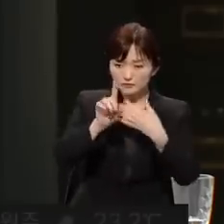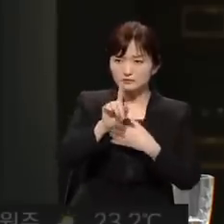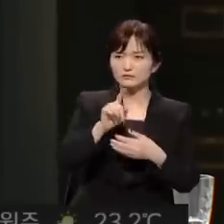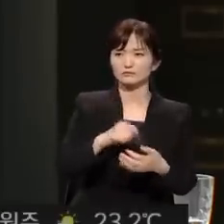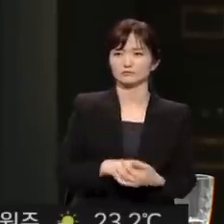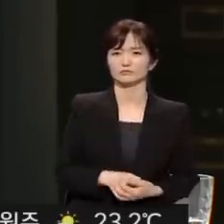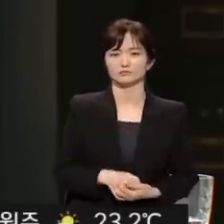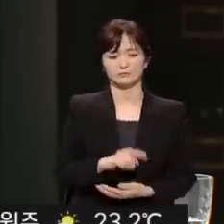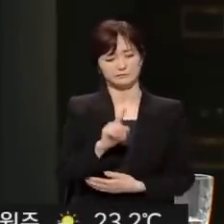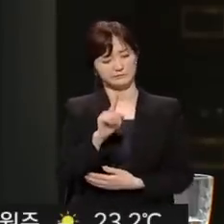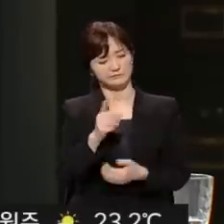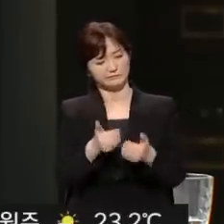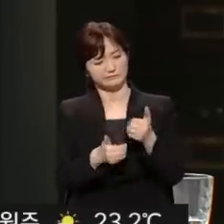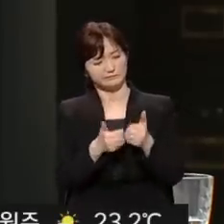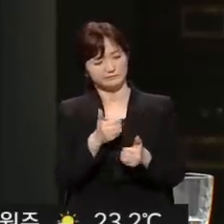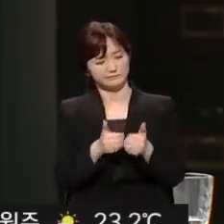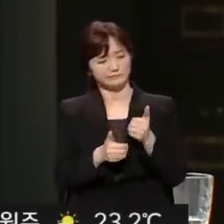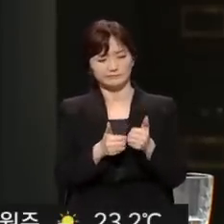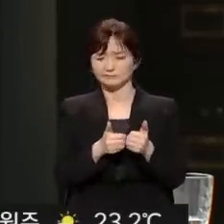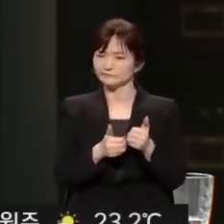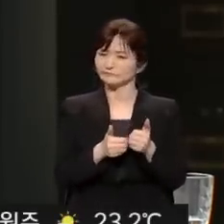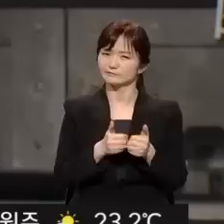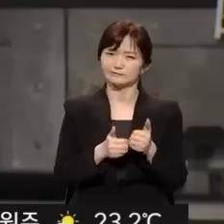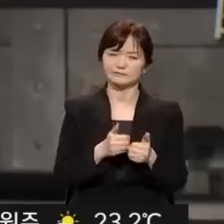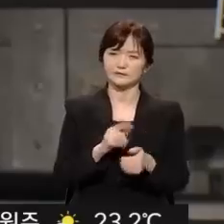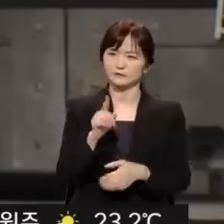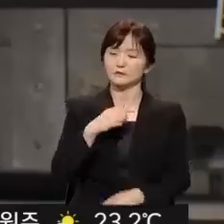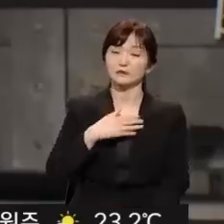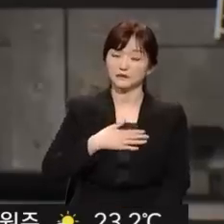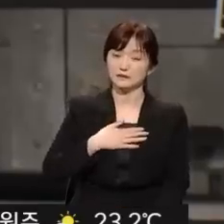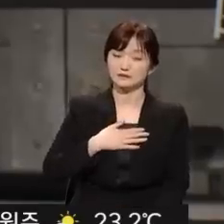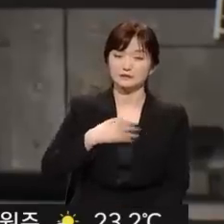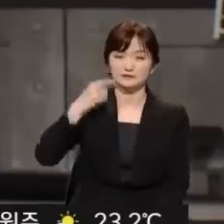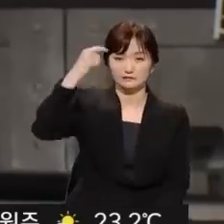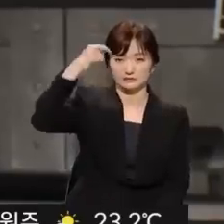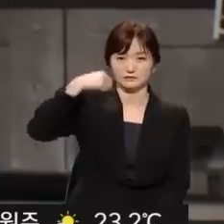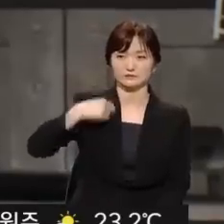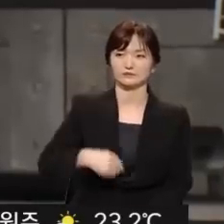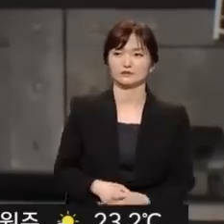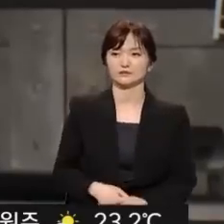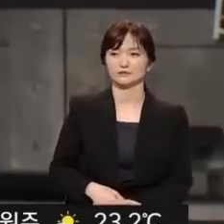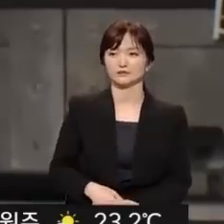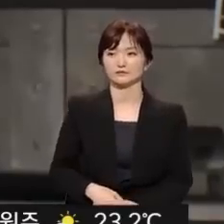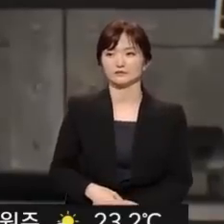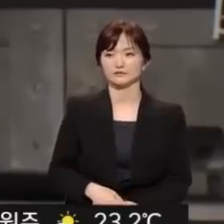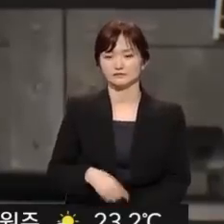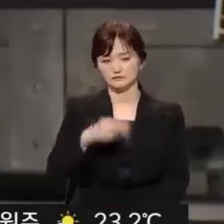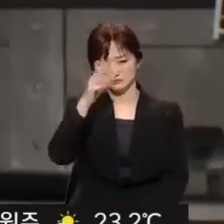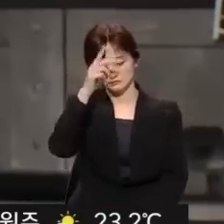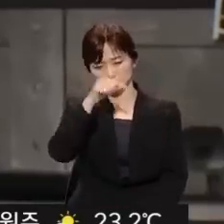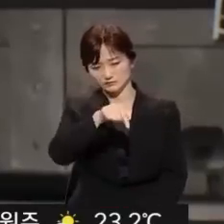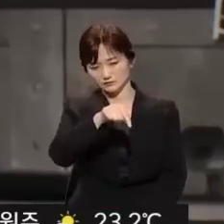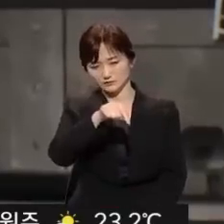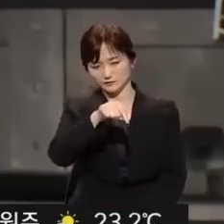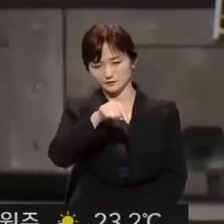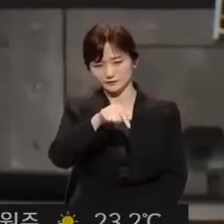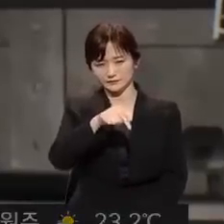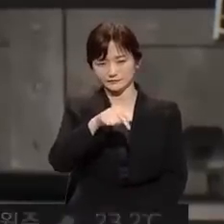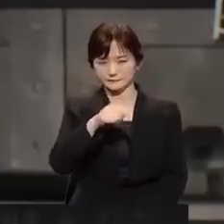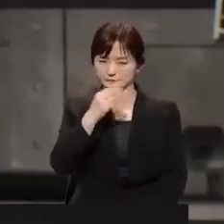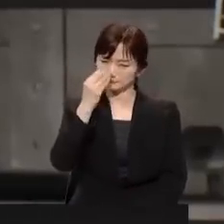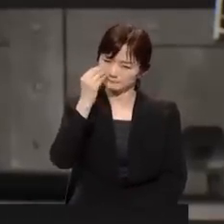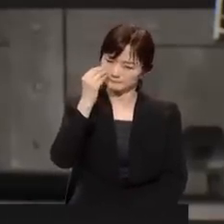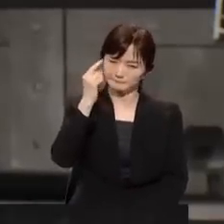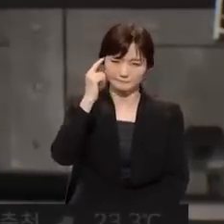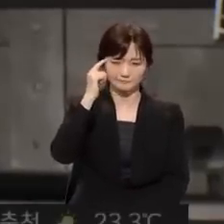조금 뭔가 말이죠. 조금 뭐 석연치 않아요. 뭔가 알았다는 느낌이 드는데 경찰도 그 부분을 좀 주목을 했습니다. 이 원